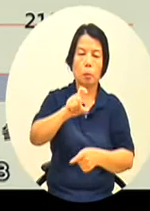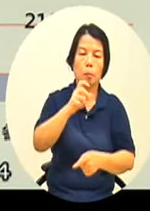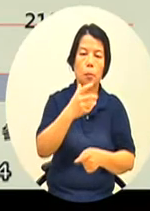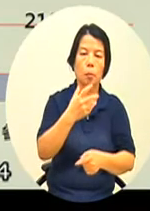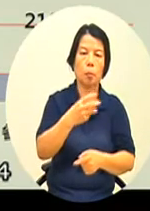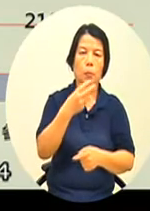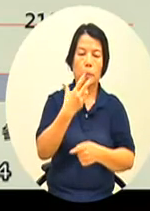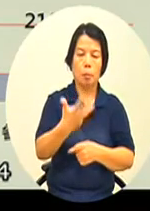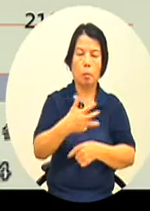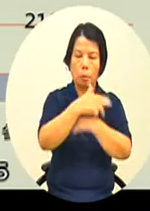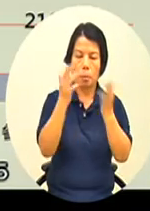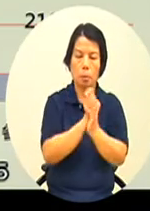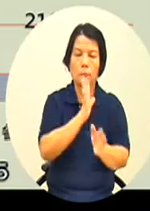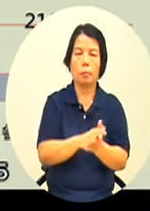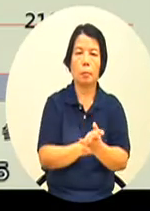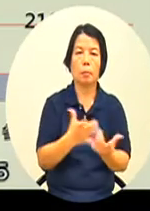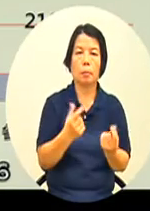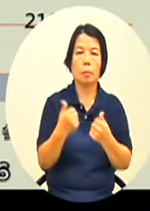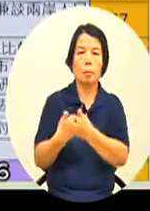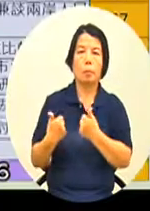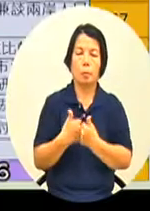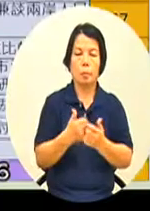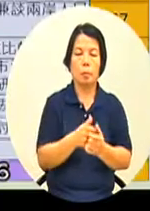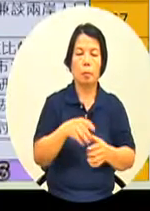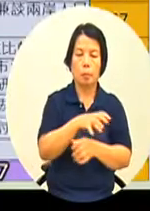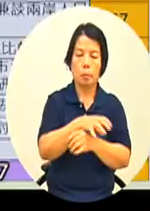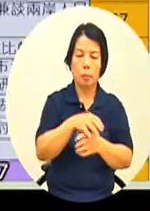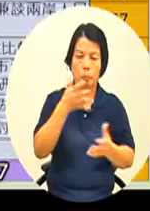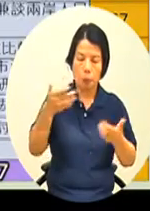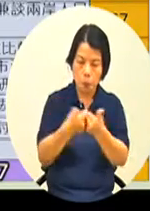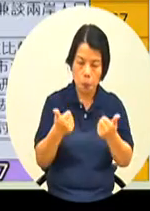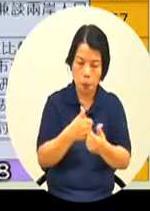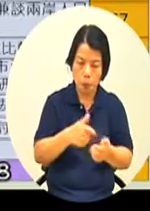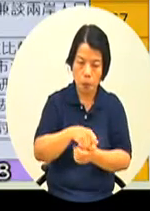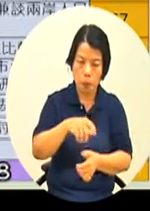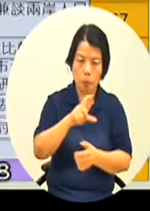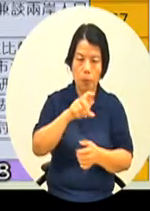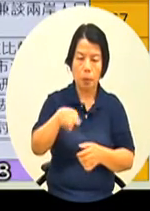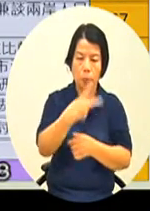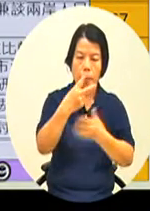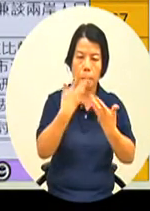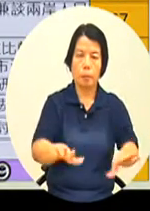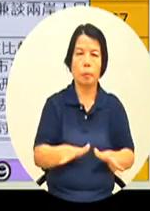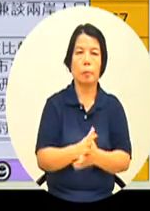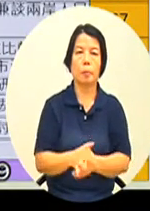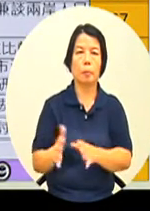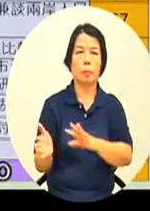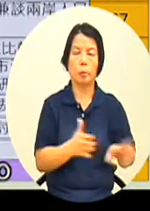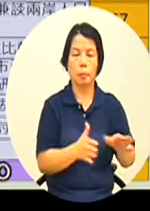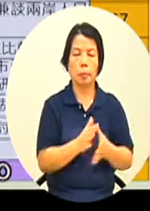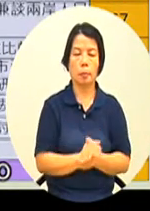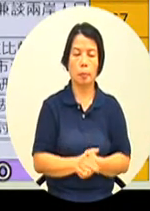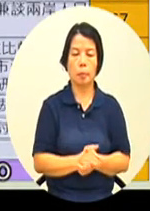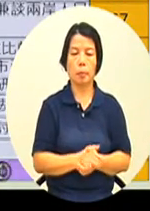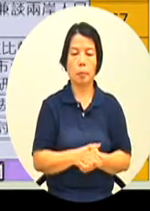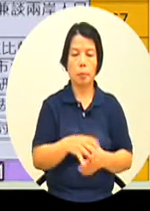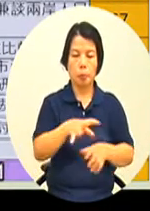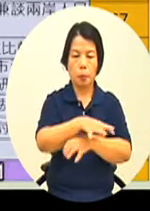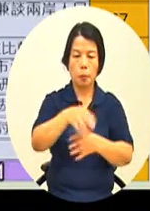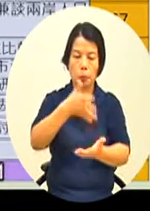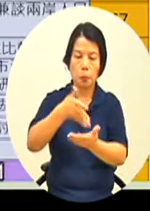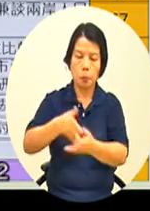各局处会议达210次。在本期相关法制活动共计12场，